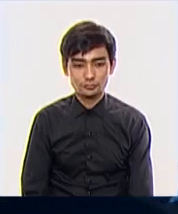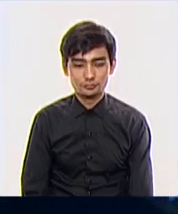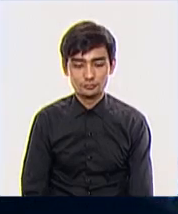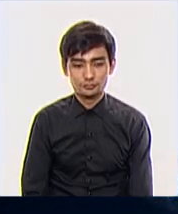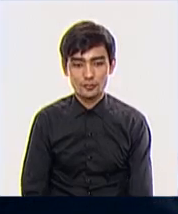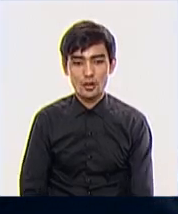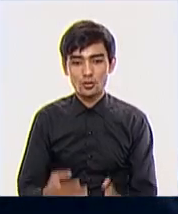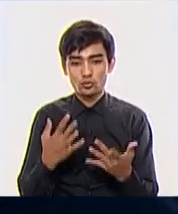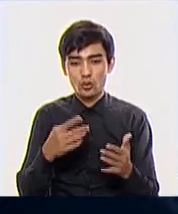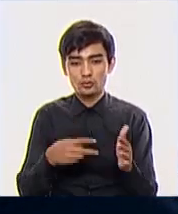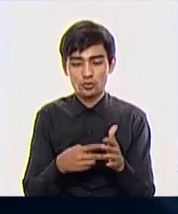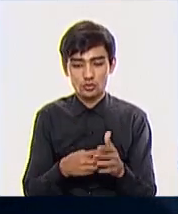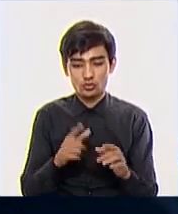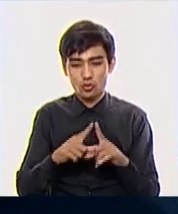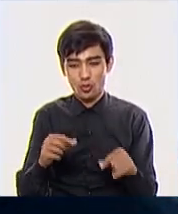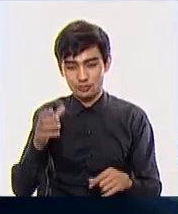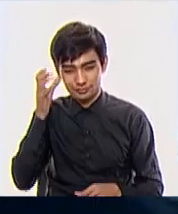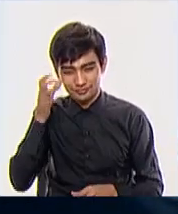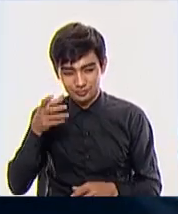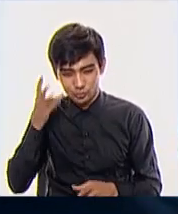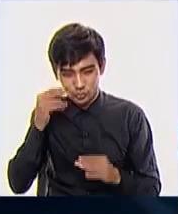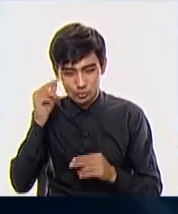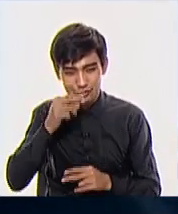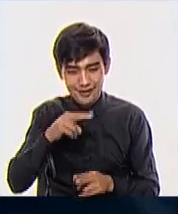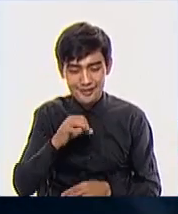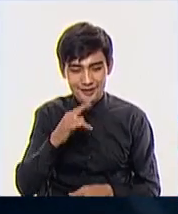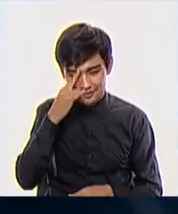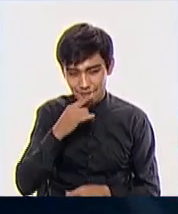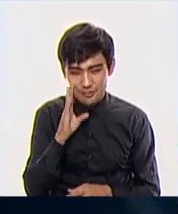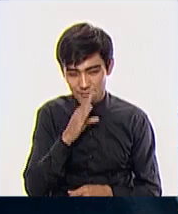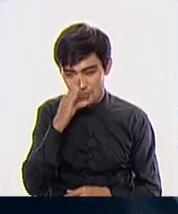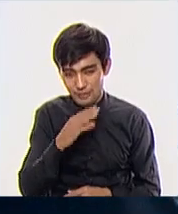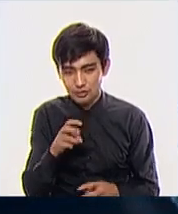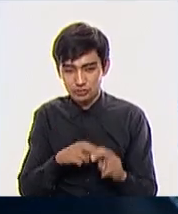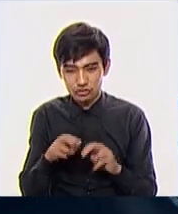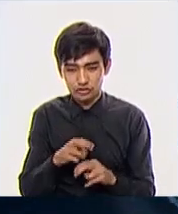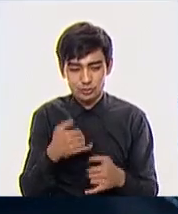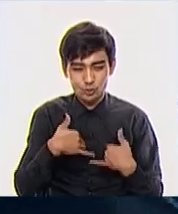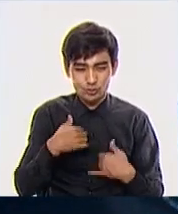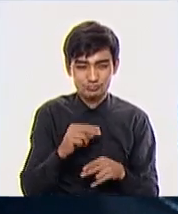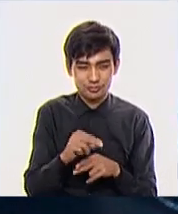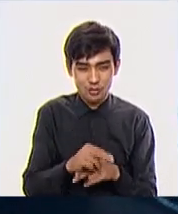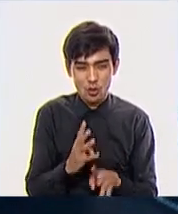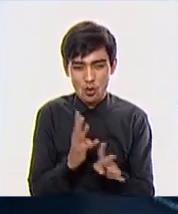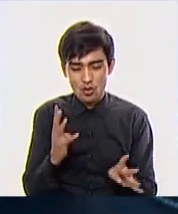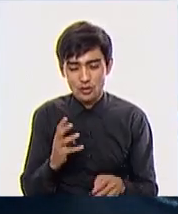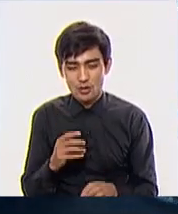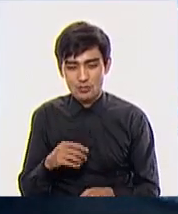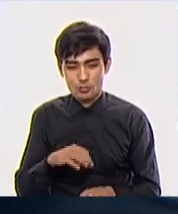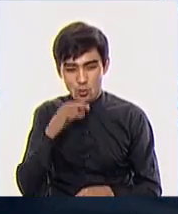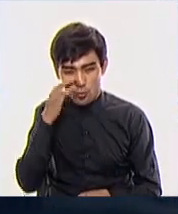сколько стоит школьное образование казахстанские родители массовой ищут репетиторов очереди к хорошим преподавателем